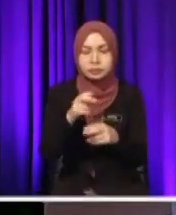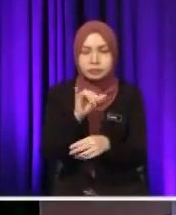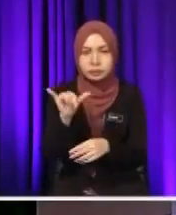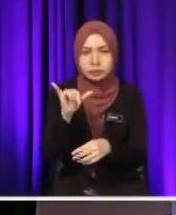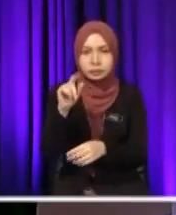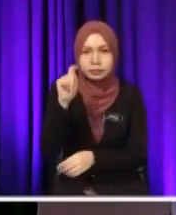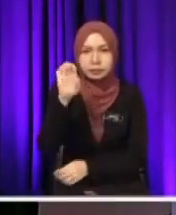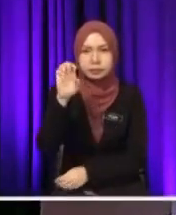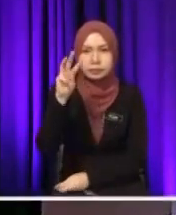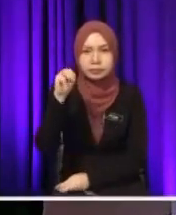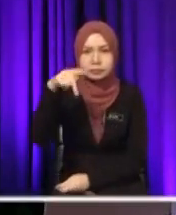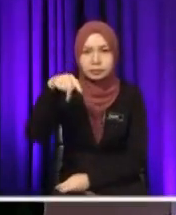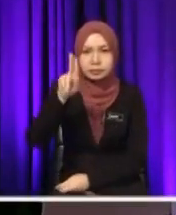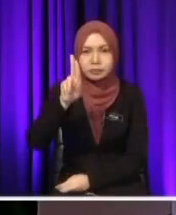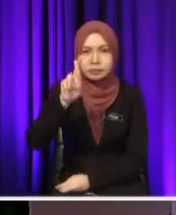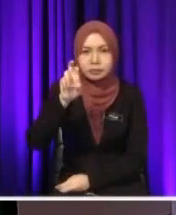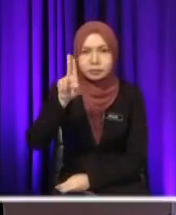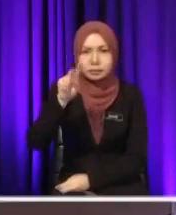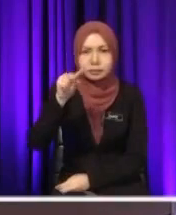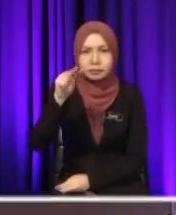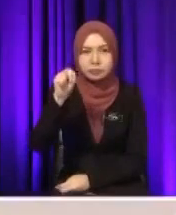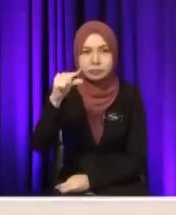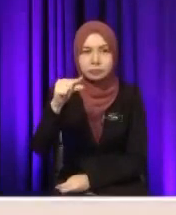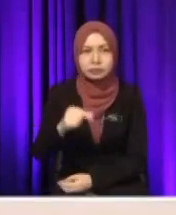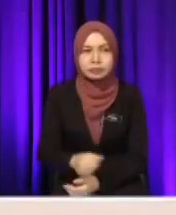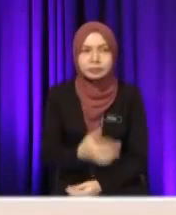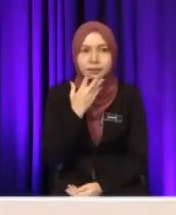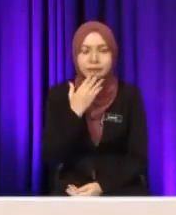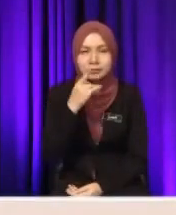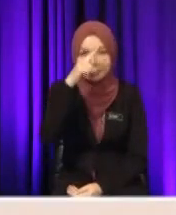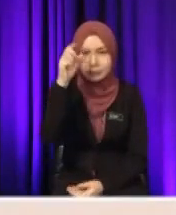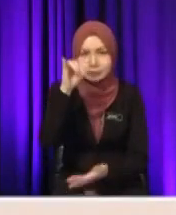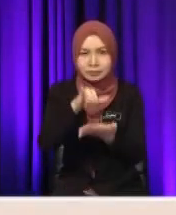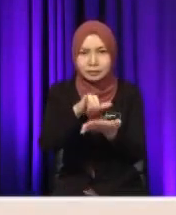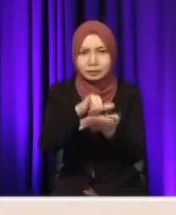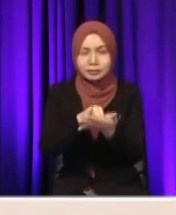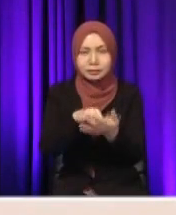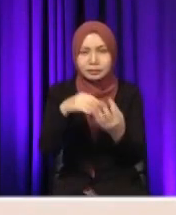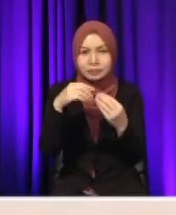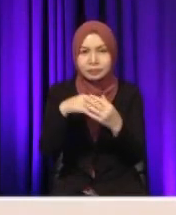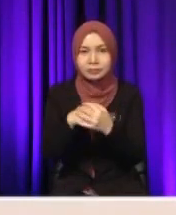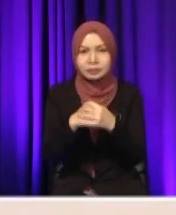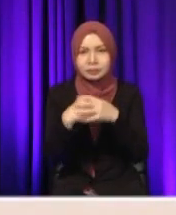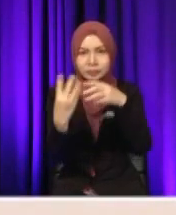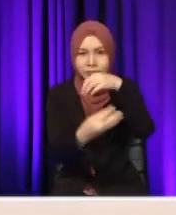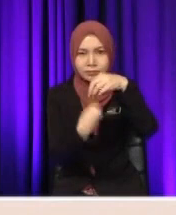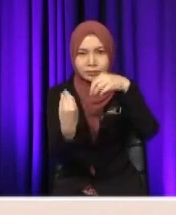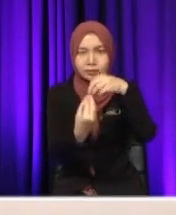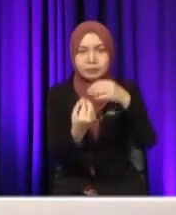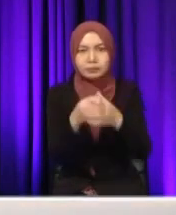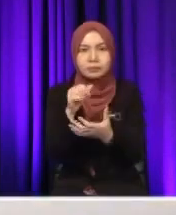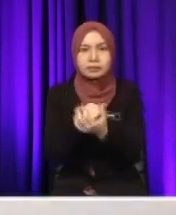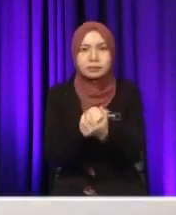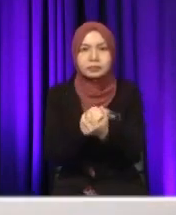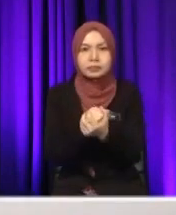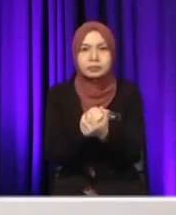Ataupun endokarp. Yang hitam ni. Yang warna hitam tu, sekeliling daripada isi dia, isi rong tadi, kita kenali dia